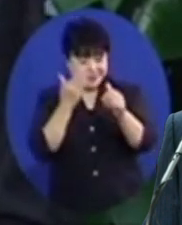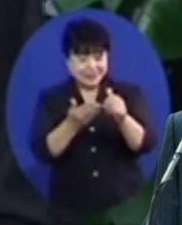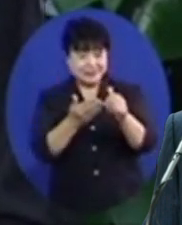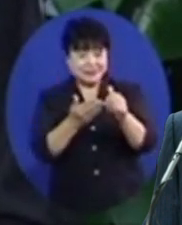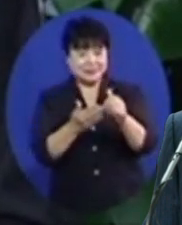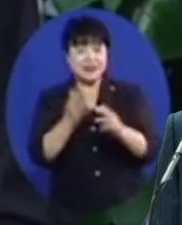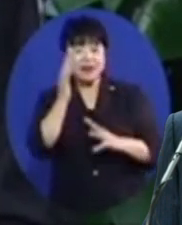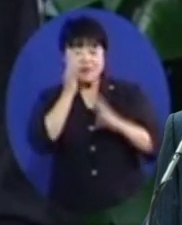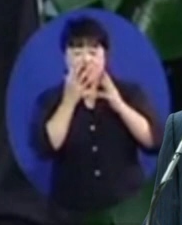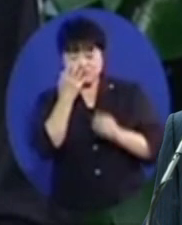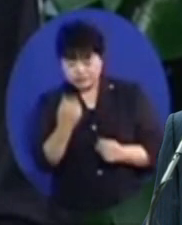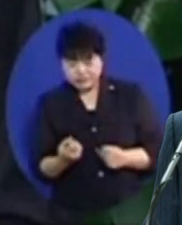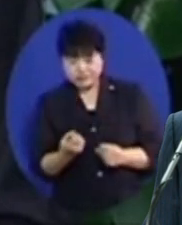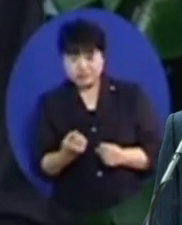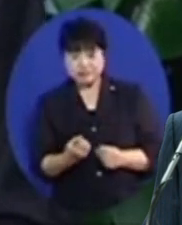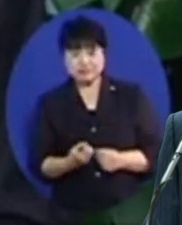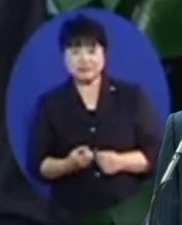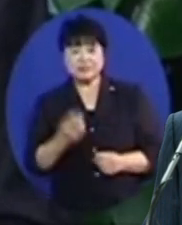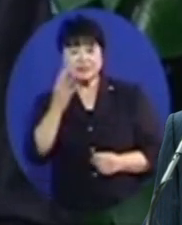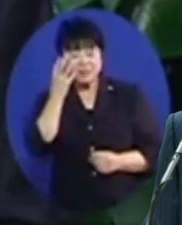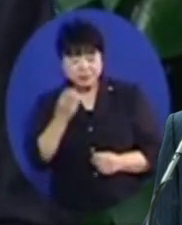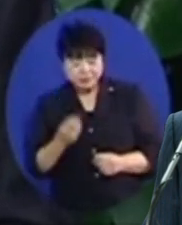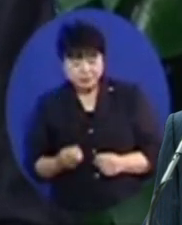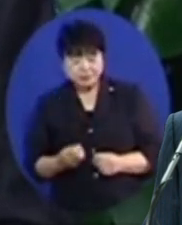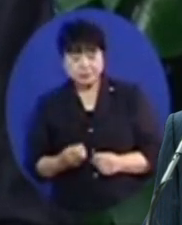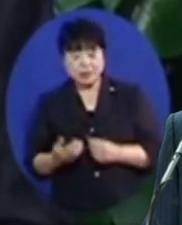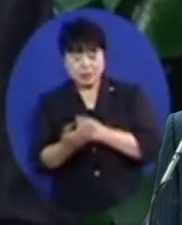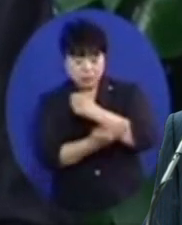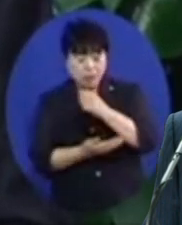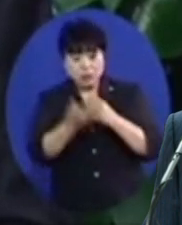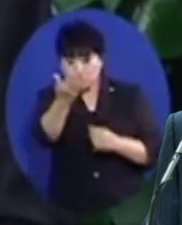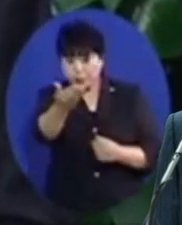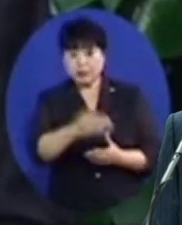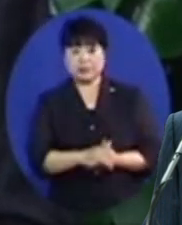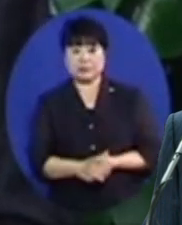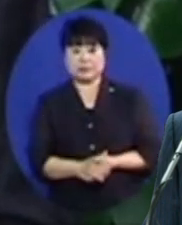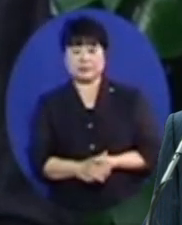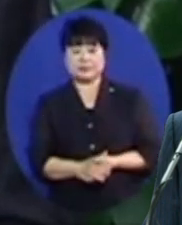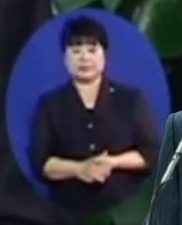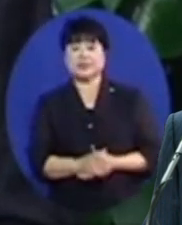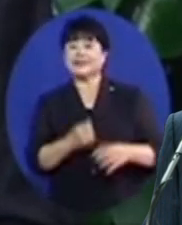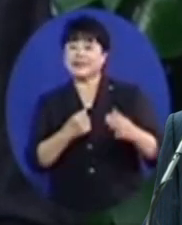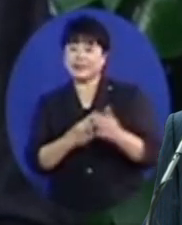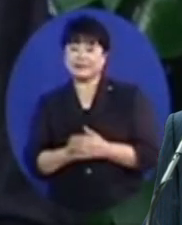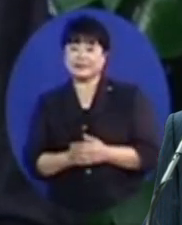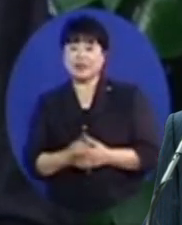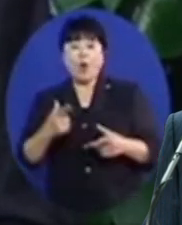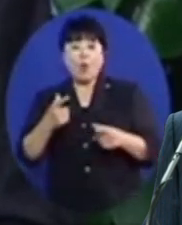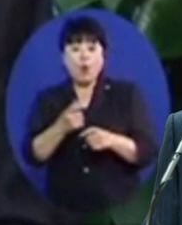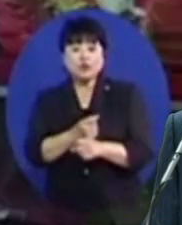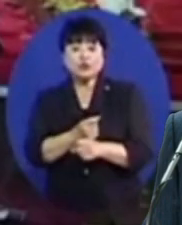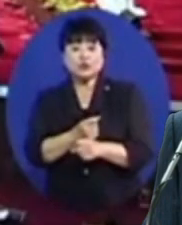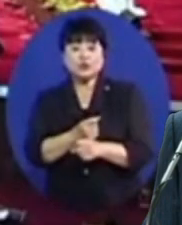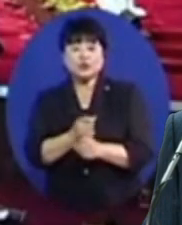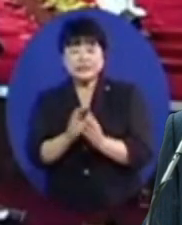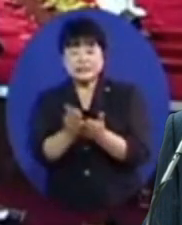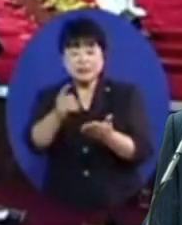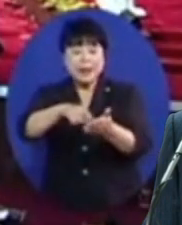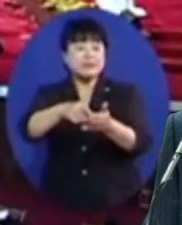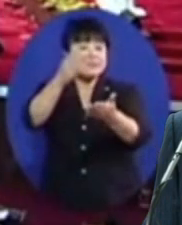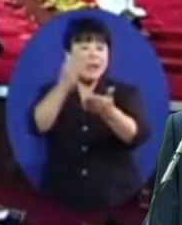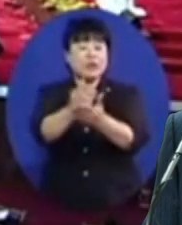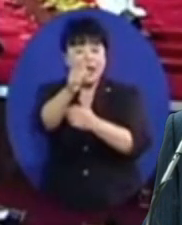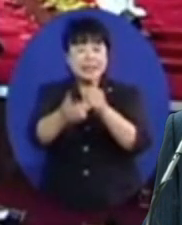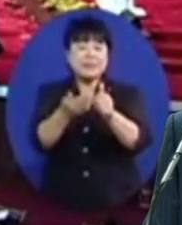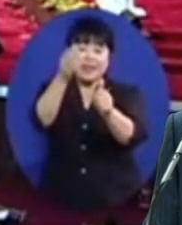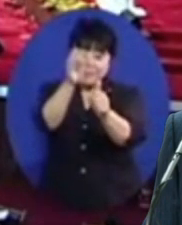풀 마르듯이 마르고 잎사귀 마르듯이 마르게 하는 것입니다. 그렇기 때문에 원수를 우리가 직접 갚지 말고